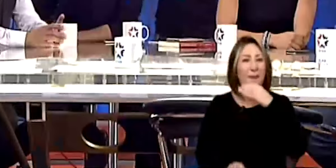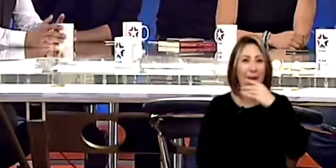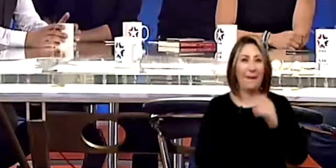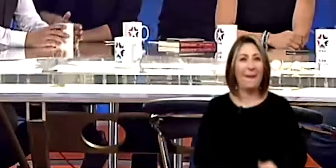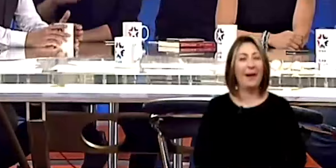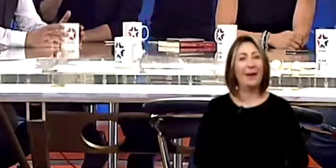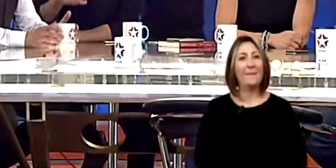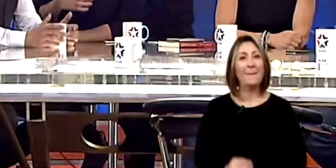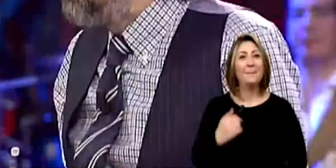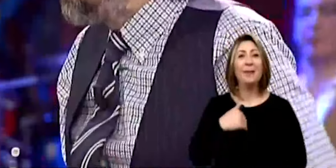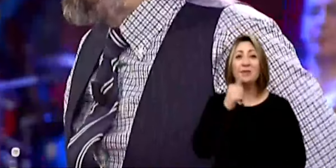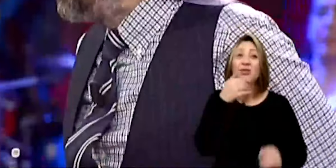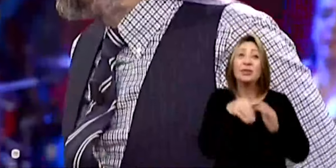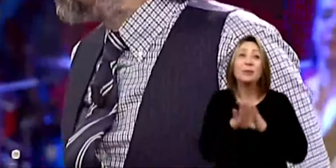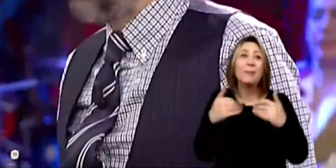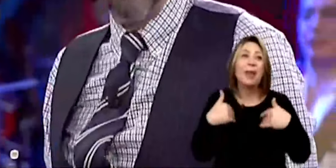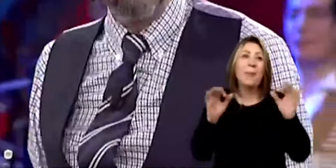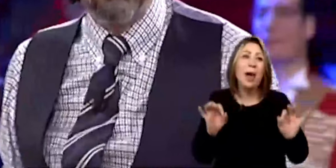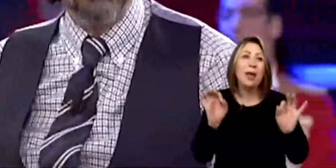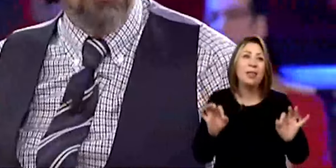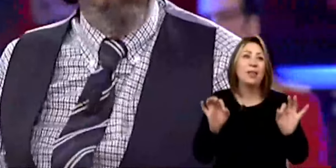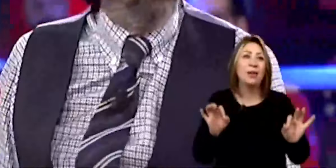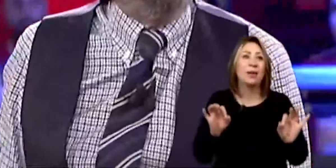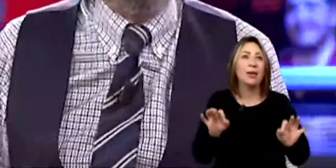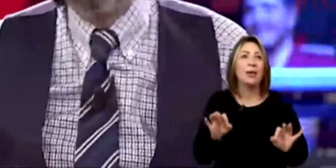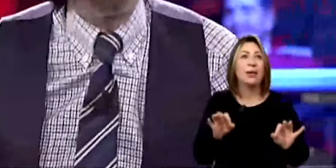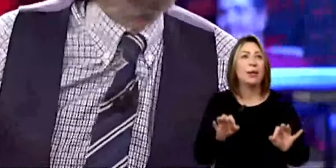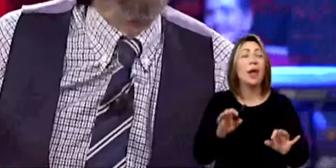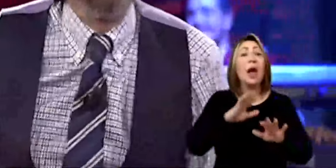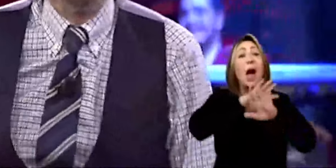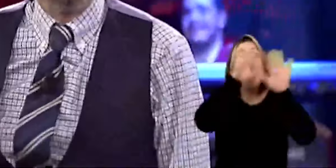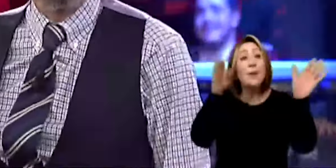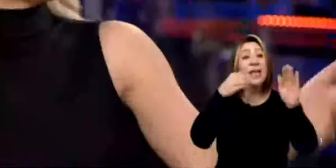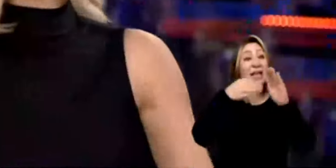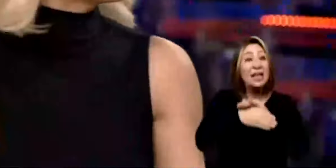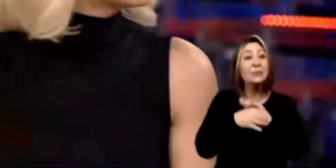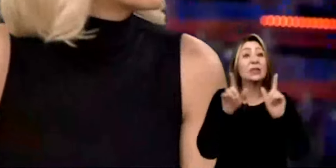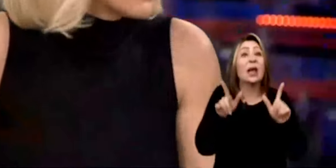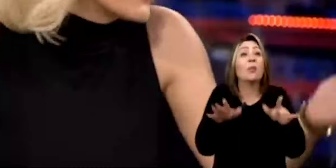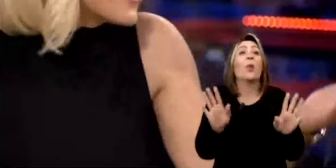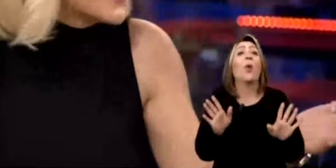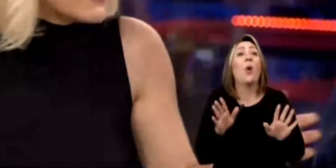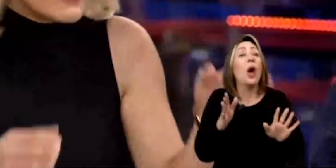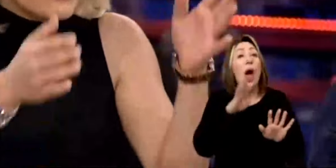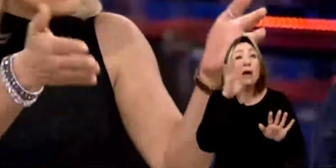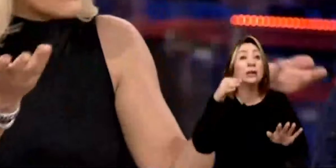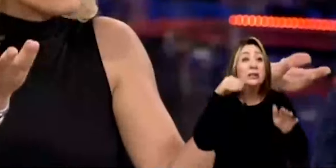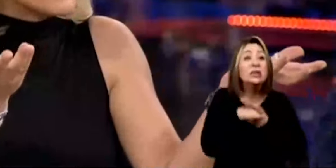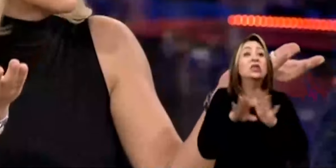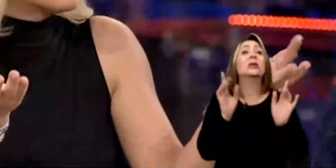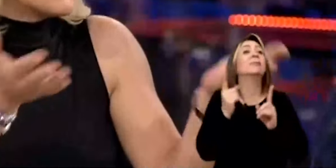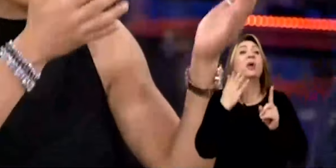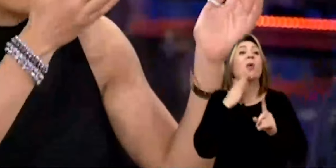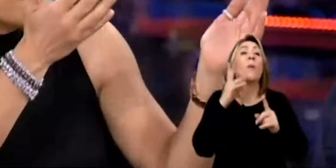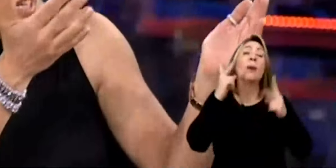Ama ben hiç o zaman andropoza girmedim ki. Ben de hiç ama mesela gözüm girmesi, dışarı çıkıyor. Ama Okan Bey herkesin girmesi gerekmiyor ki. Herkesin girdiği bir dönem